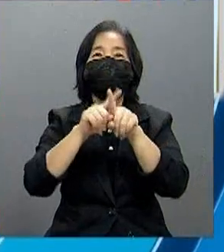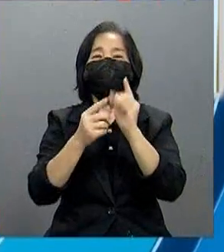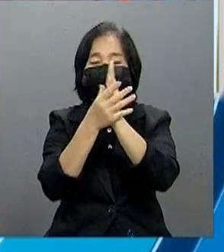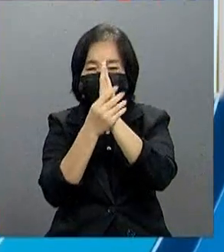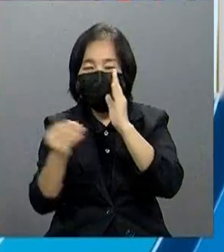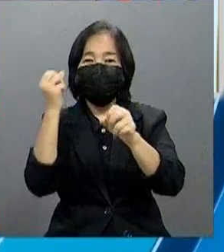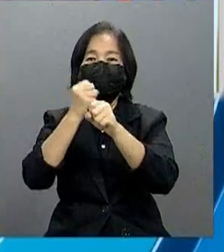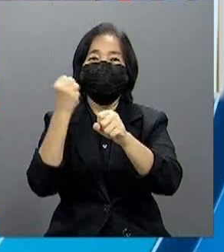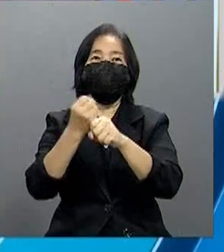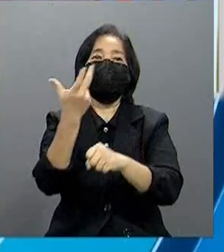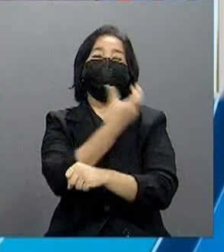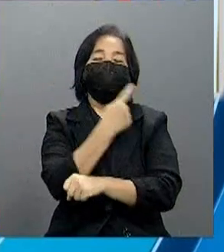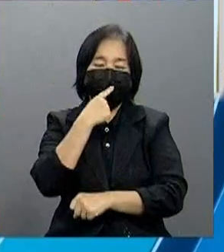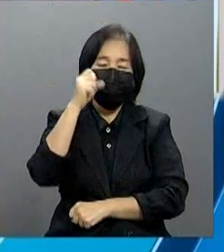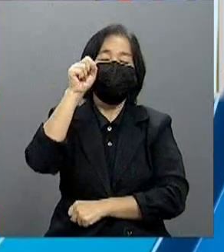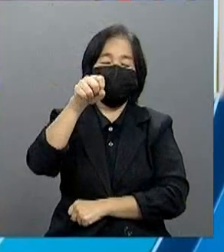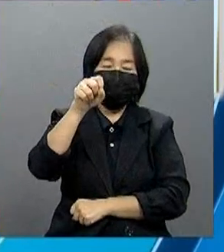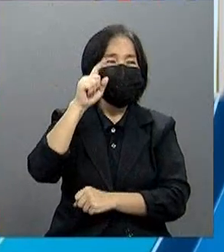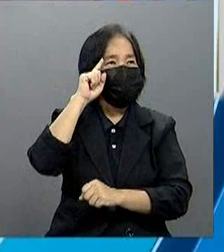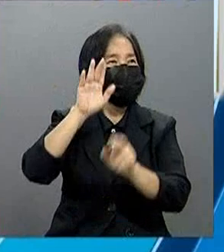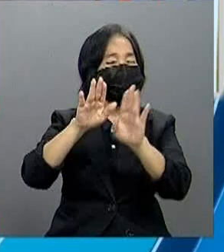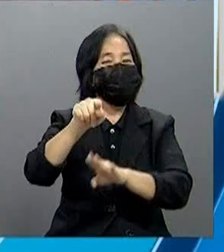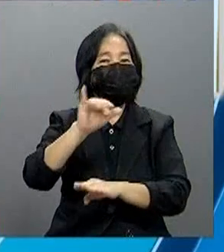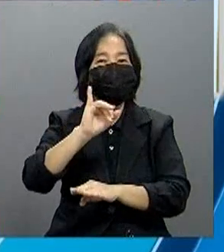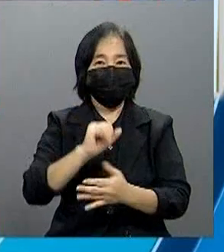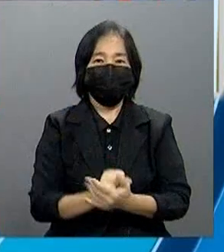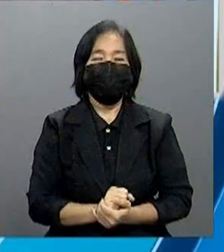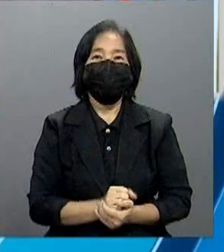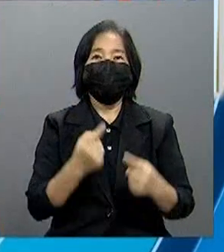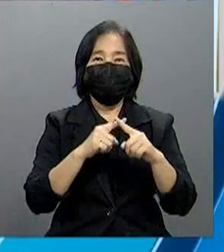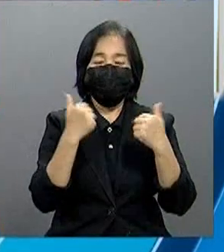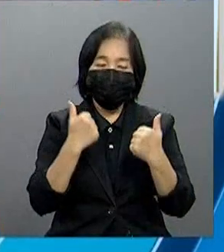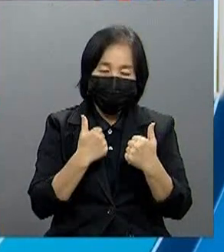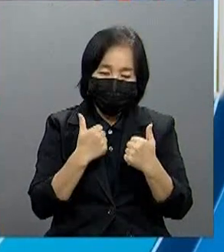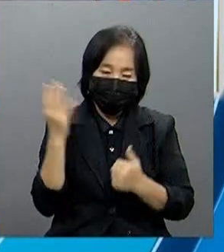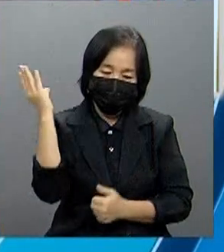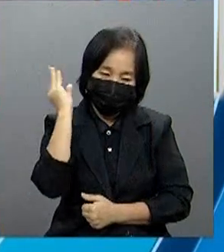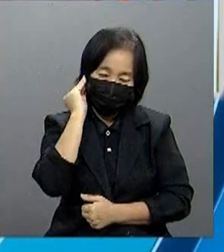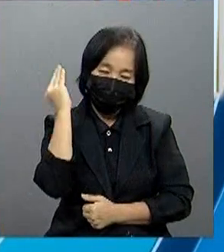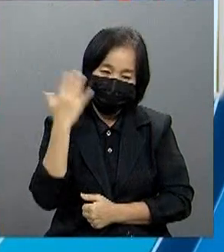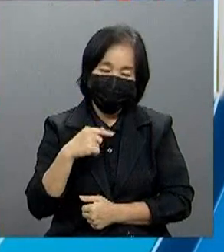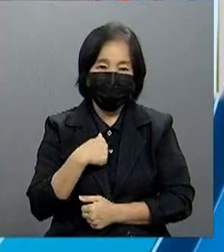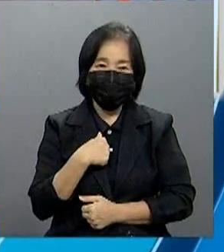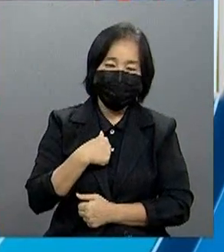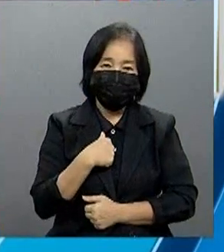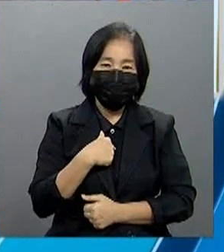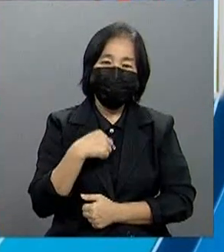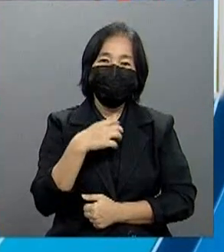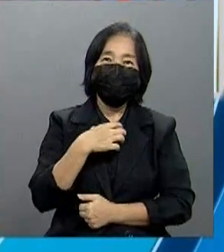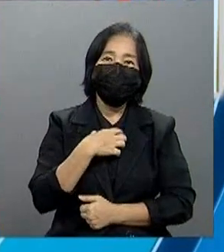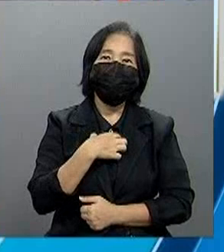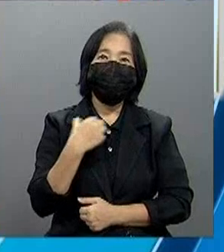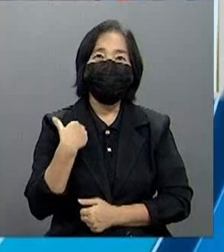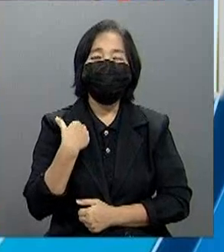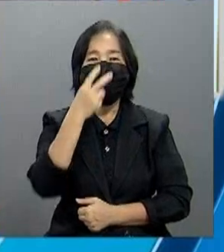าณนั้นประมาณนั้นครับใช่ครับ อ่ะทีนี้พอฟังแบบนี้แล้วหลายๆคนอยากจะคือผมเองฟังเนี่ยอยากจะไปเป็นหนูทดลองให้เขาเลยนะ